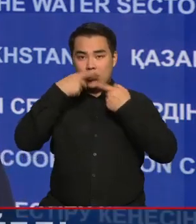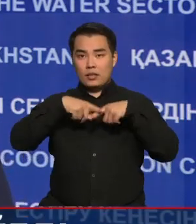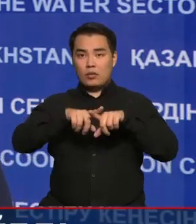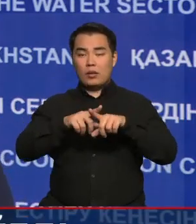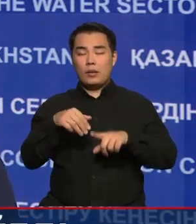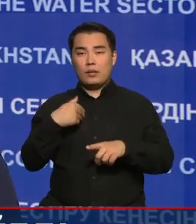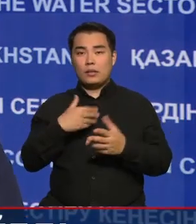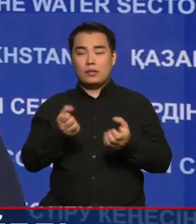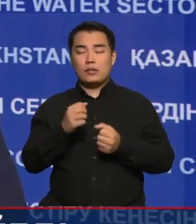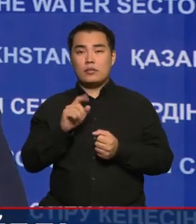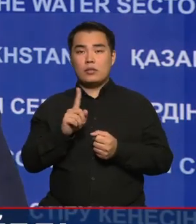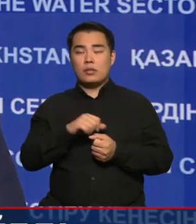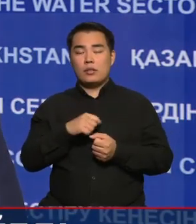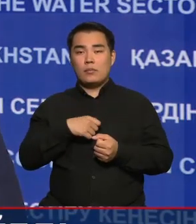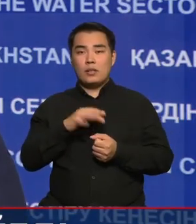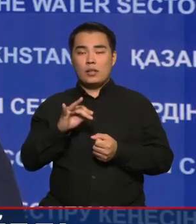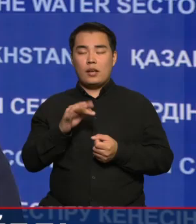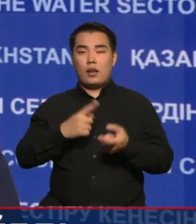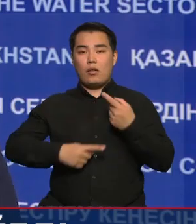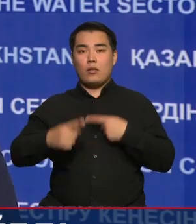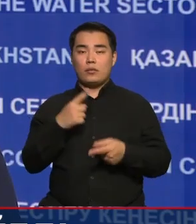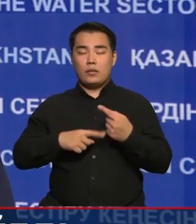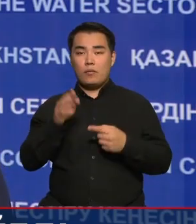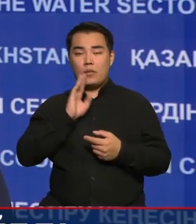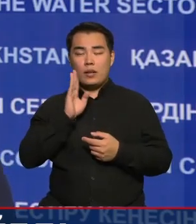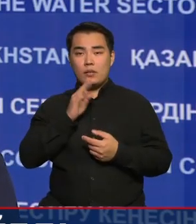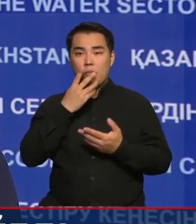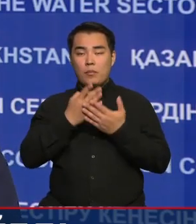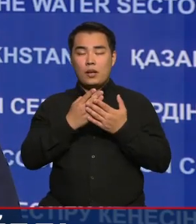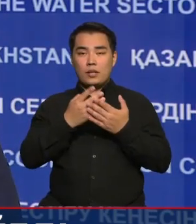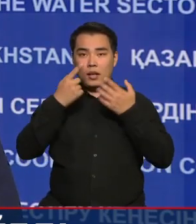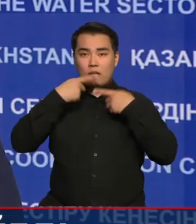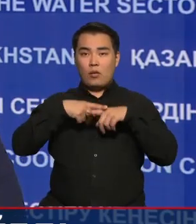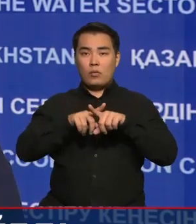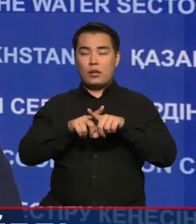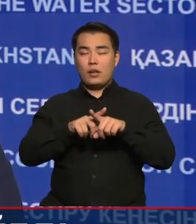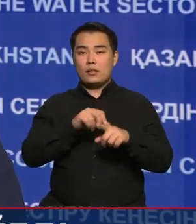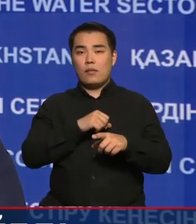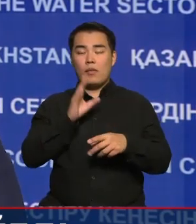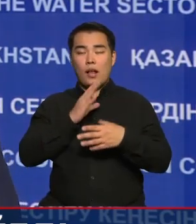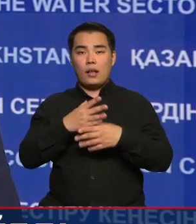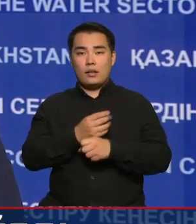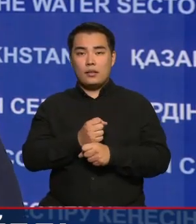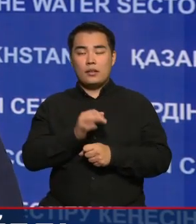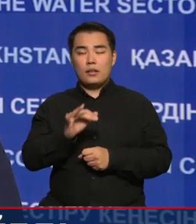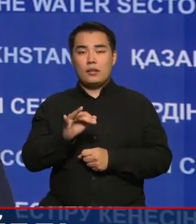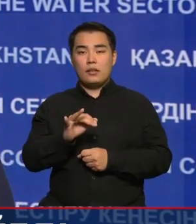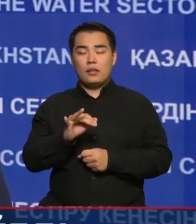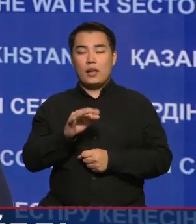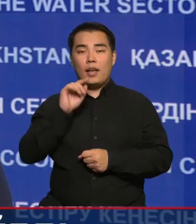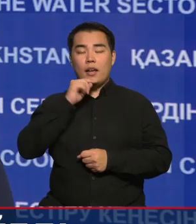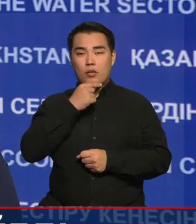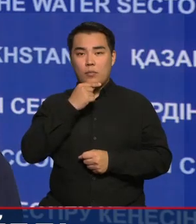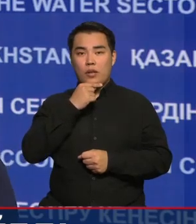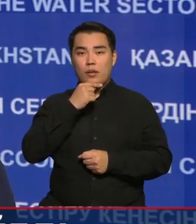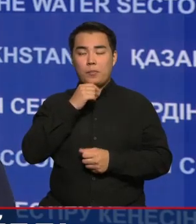технологияларды пайдалану арқылы, сонымен мынау қайта суды пайдалану арқылы біз мынау судың қысқарғанын